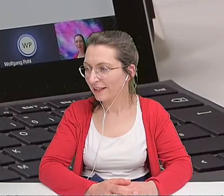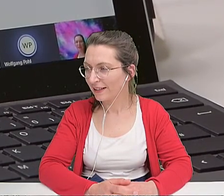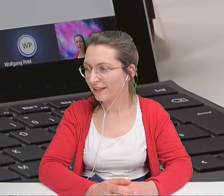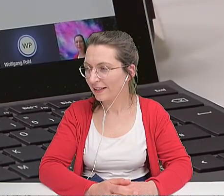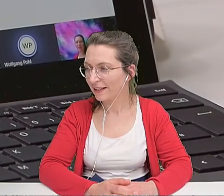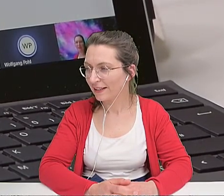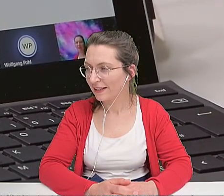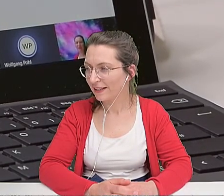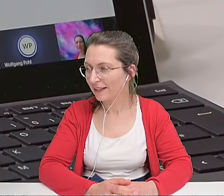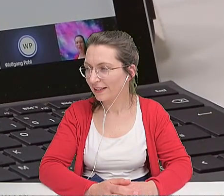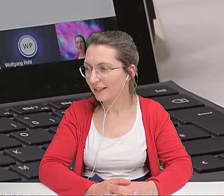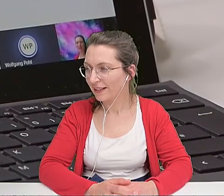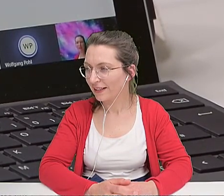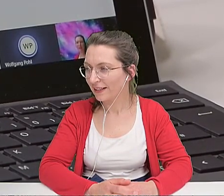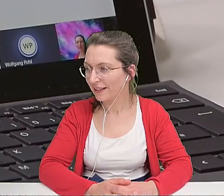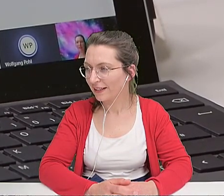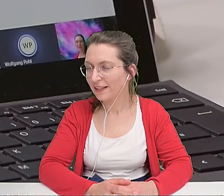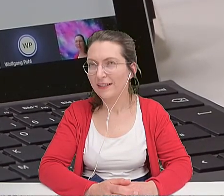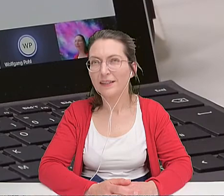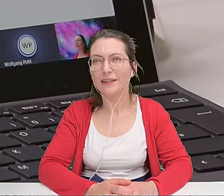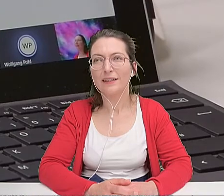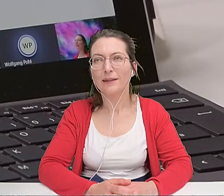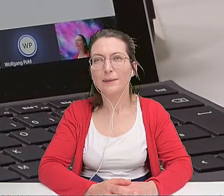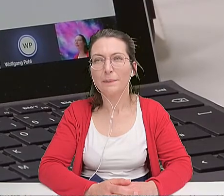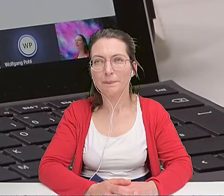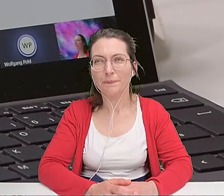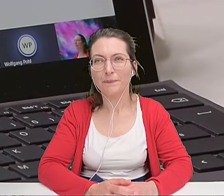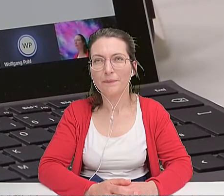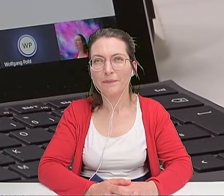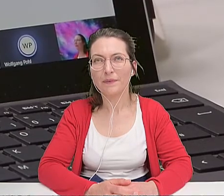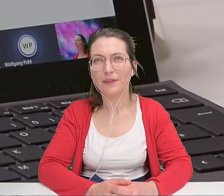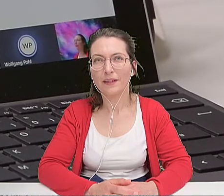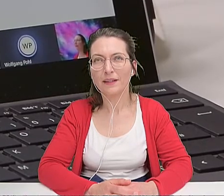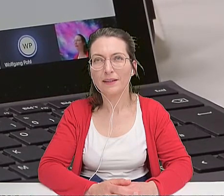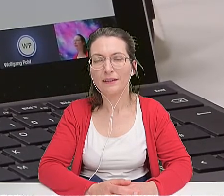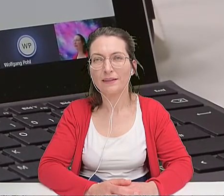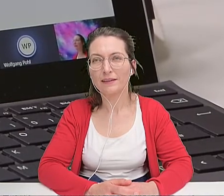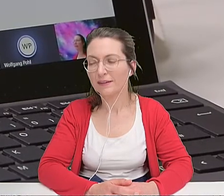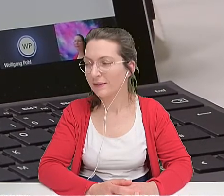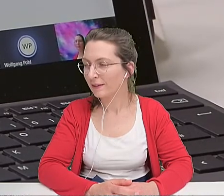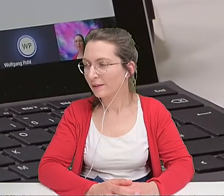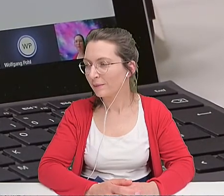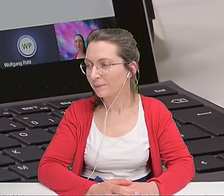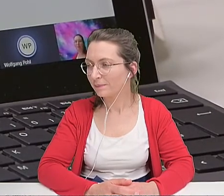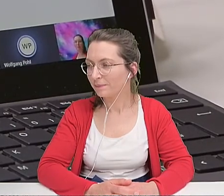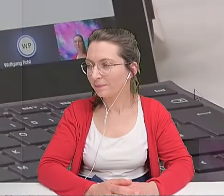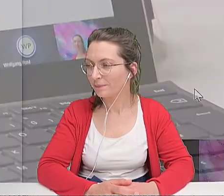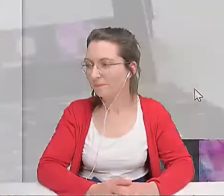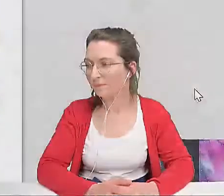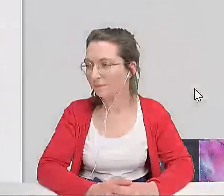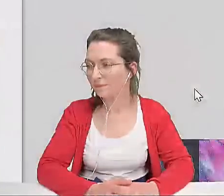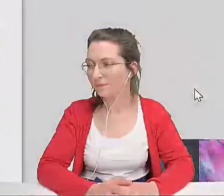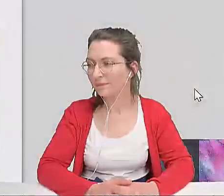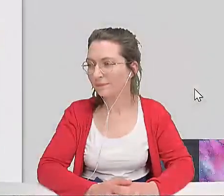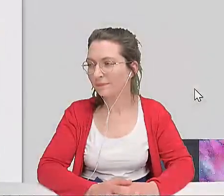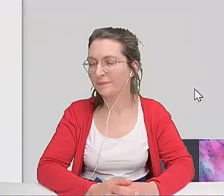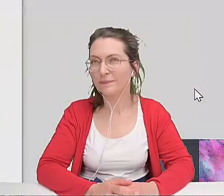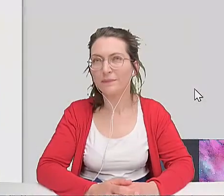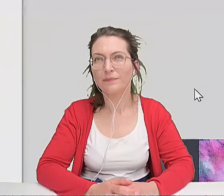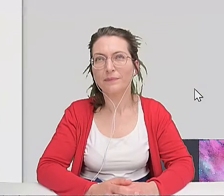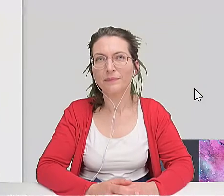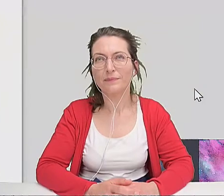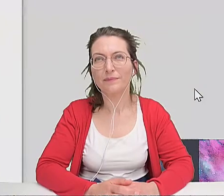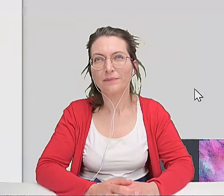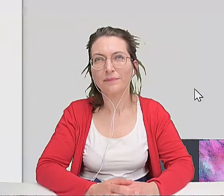unser zweiter Programmierkurs sozusagen, den wir schon jetzt seit einigen Jahren anbieten. Es ist nicht ganz so richtig unser Kurs,